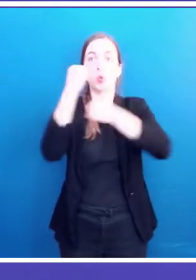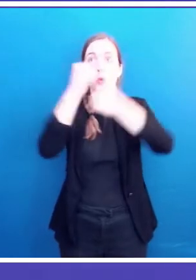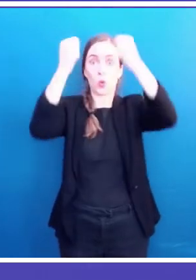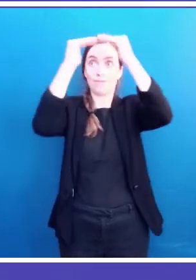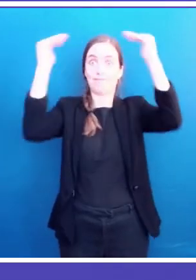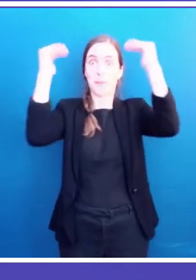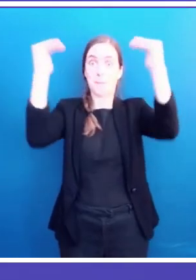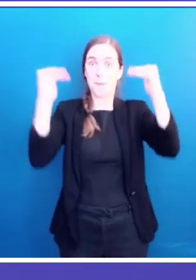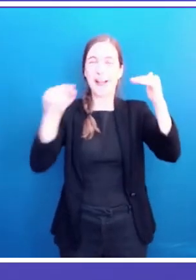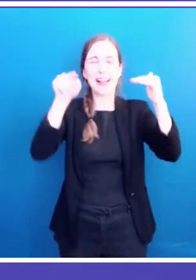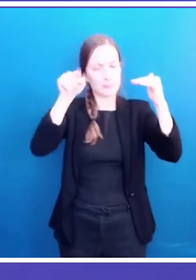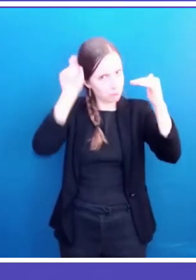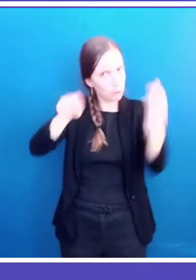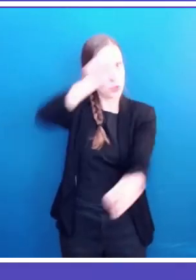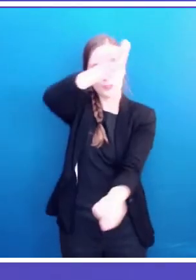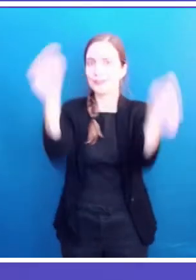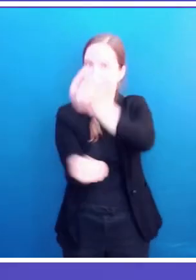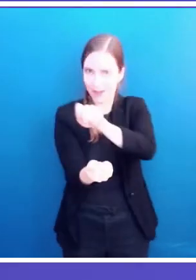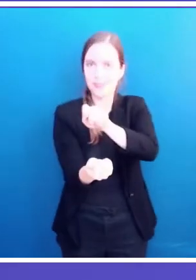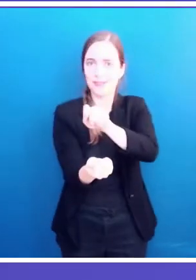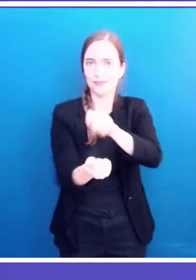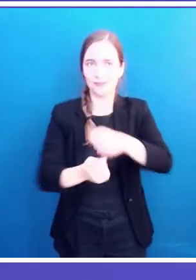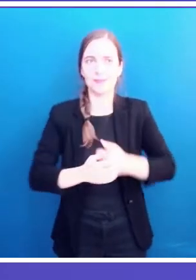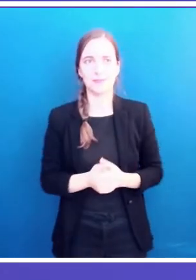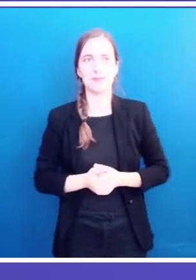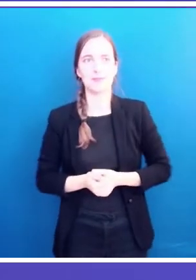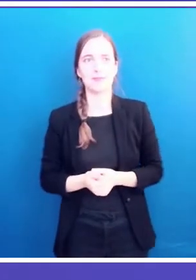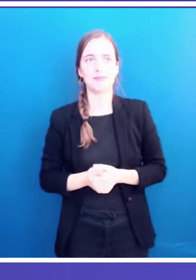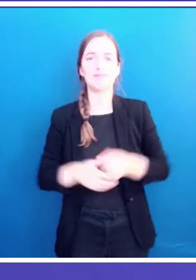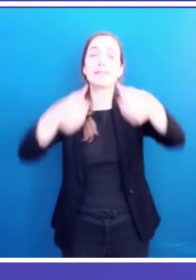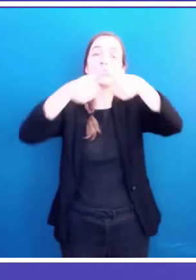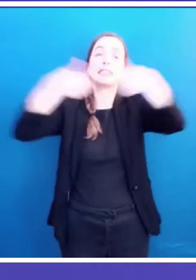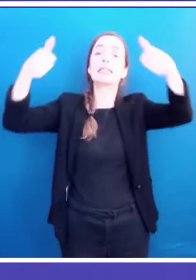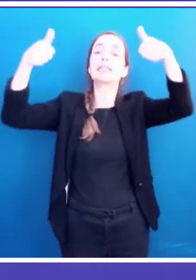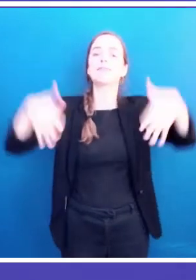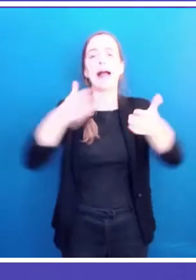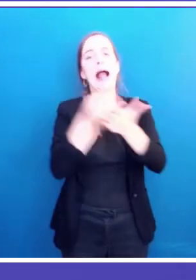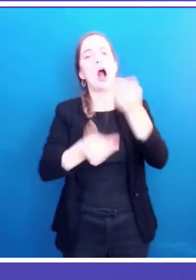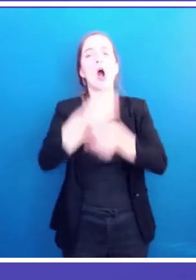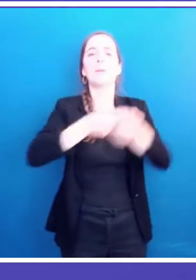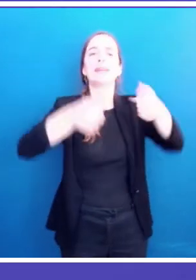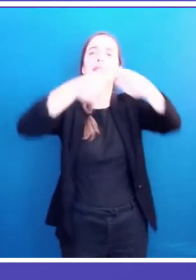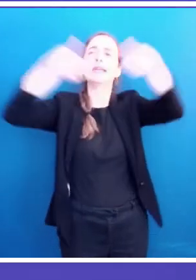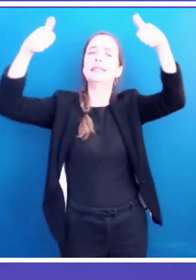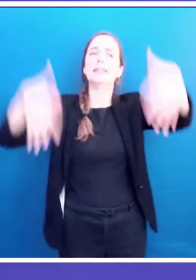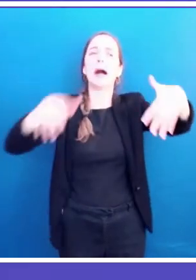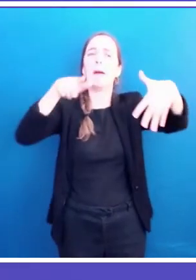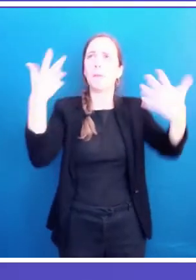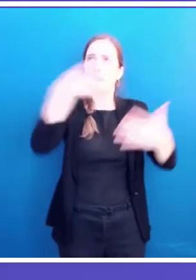بالأولويات وإعادة التفكير في النظام الاقتصادي الاقتصادي الذي نود أن